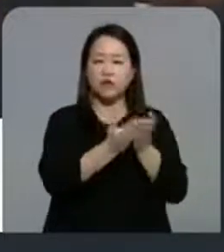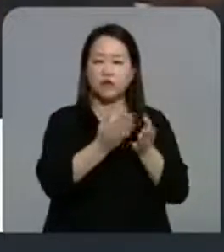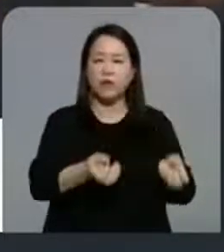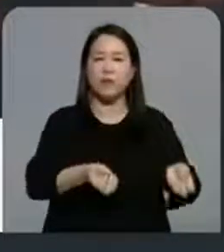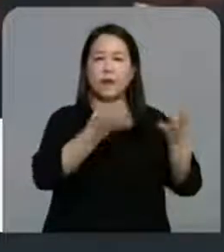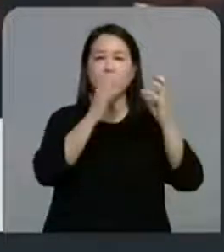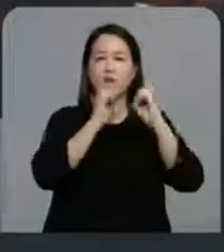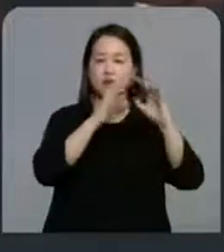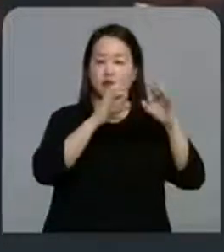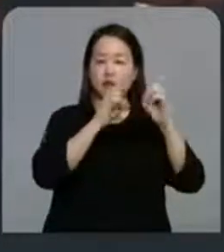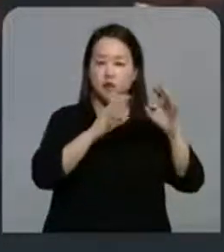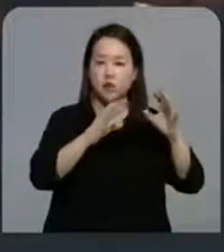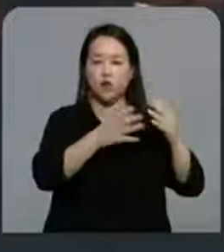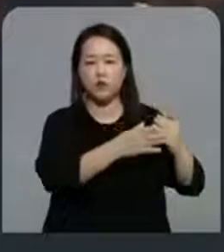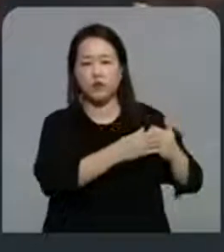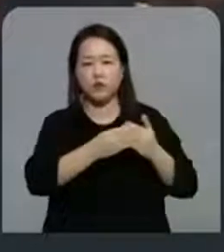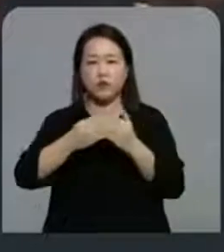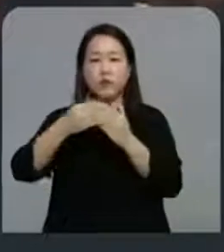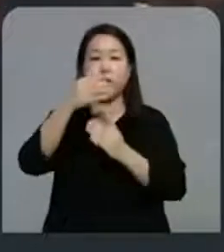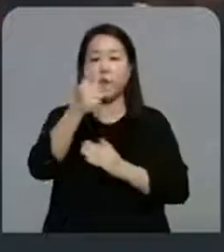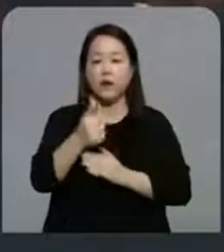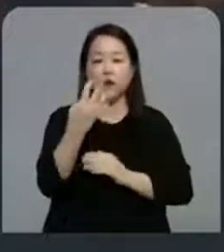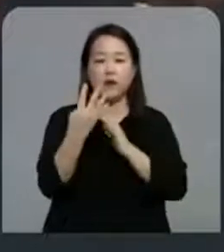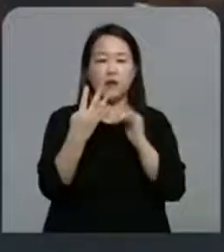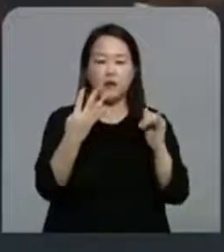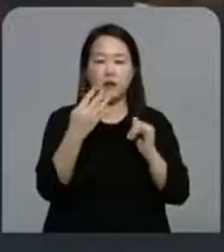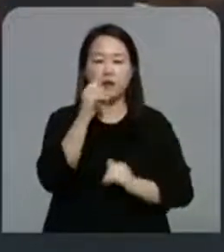사인 을 조선 5 기자가 소개합니다